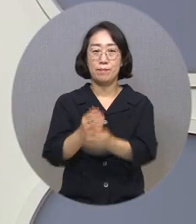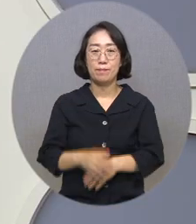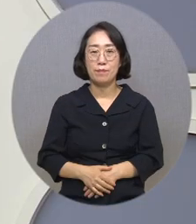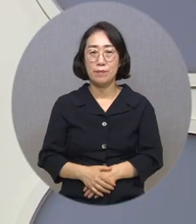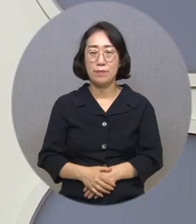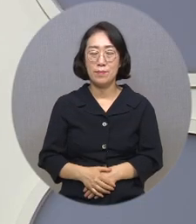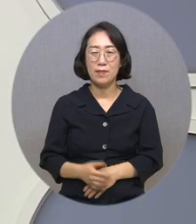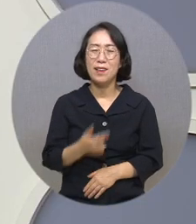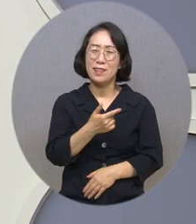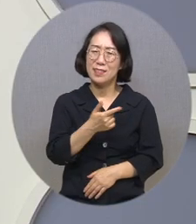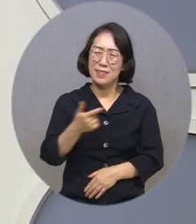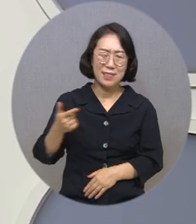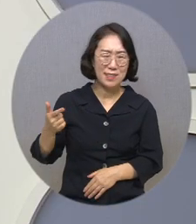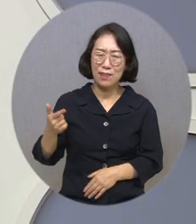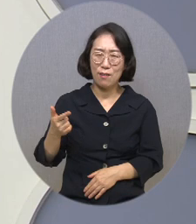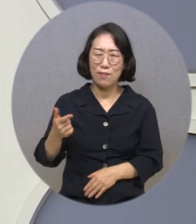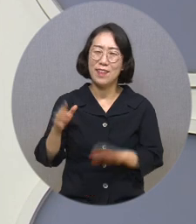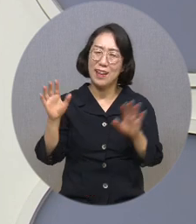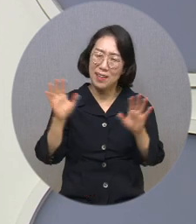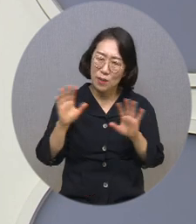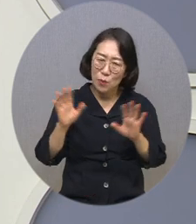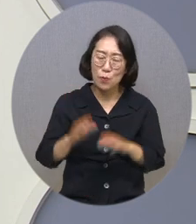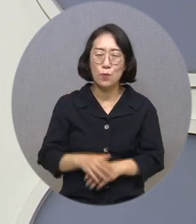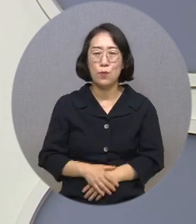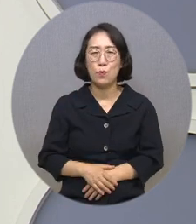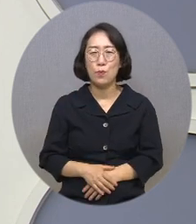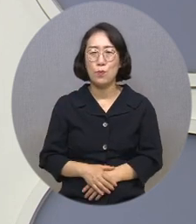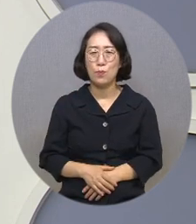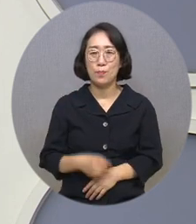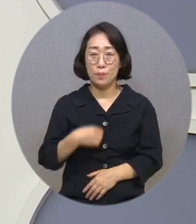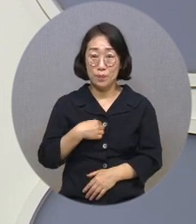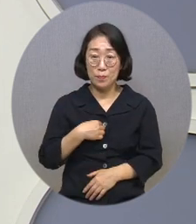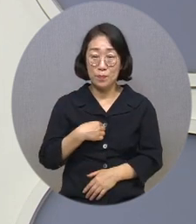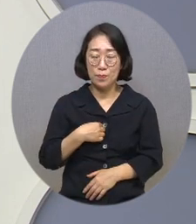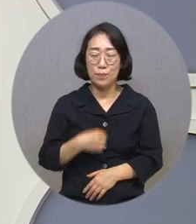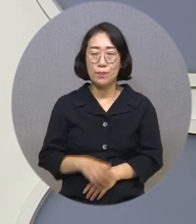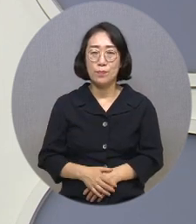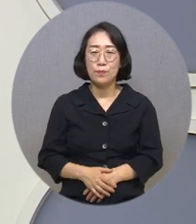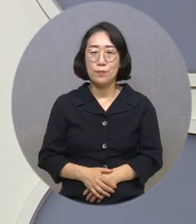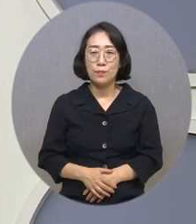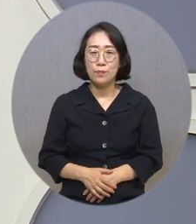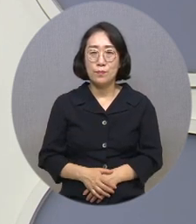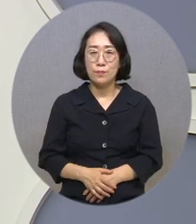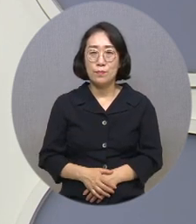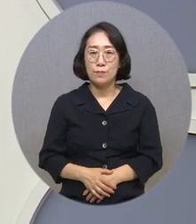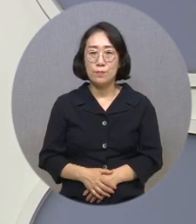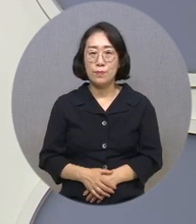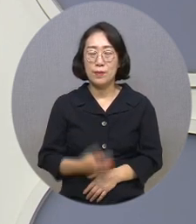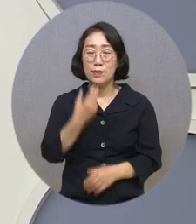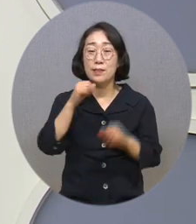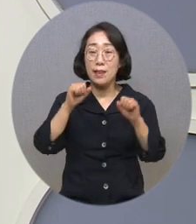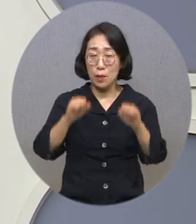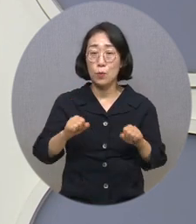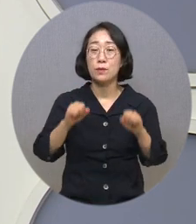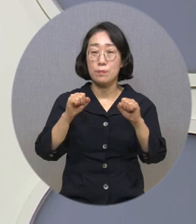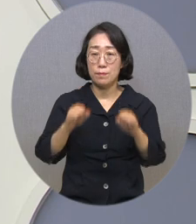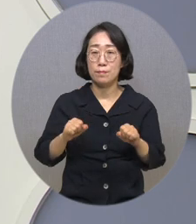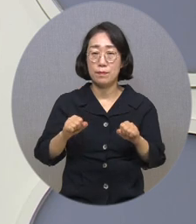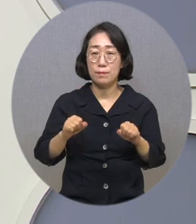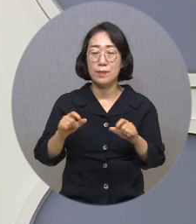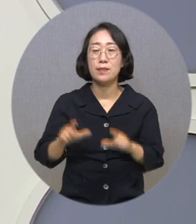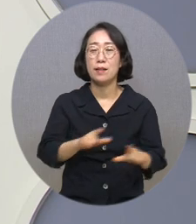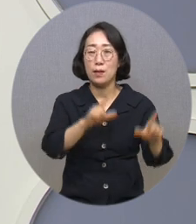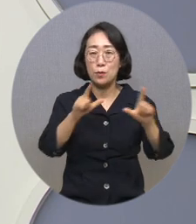제가 큰 건 한 건 아니고요. 사실 어떻게 보면 이제 제가 그때 어떻게 보면 참 살고 싶어서도 또 그런 일을